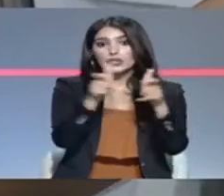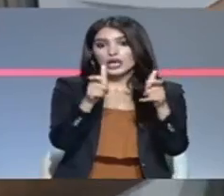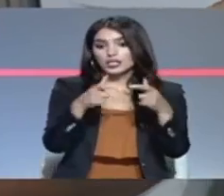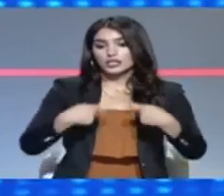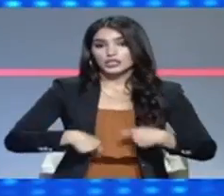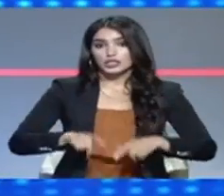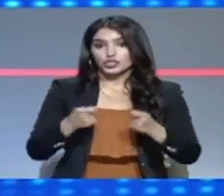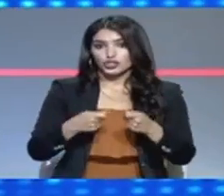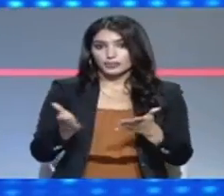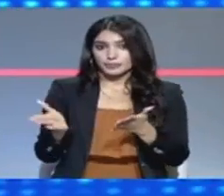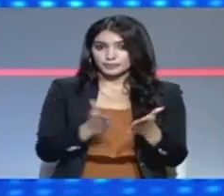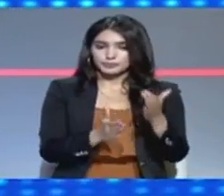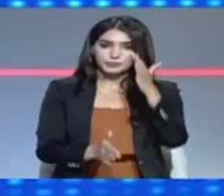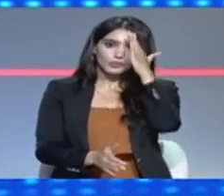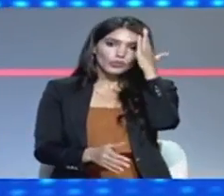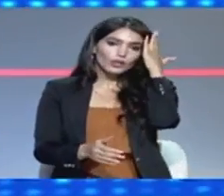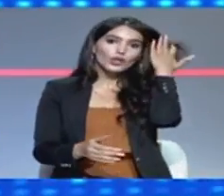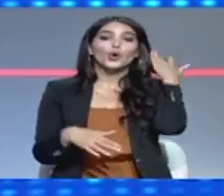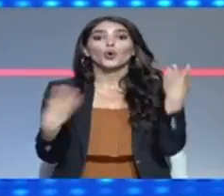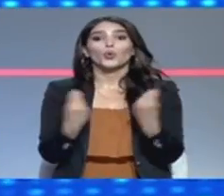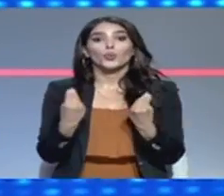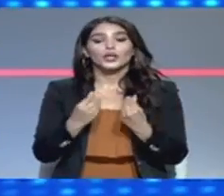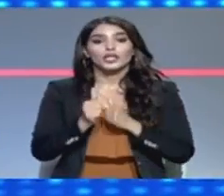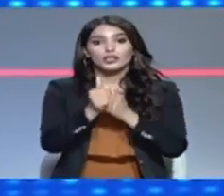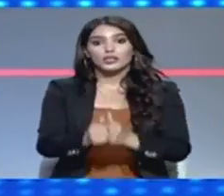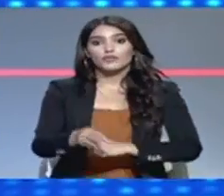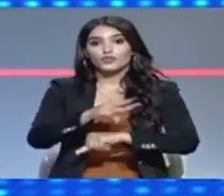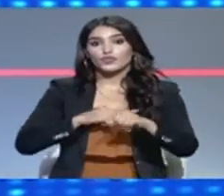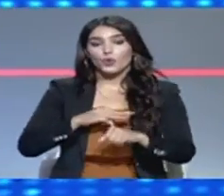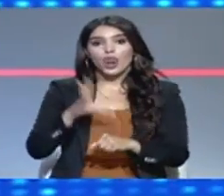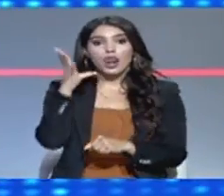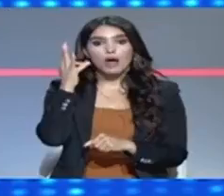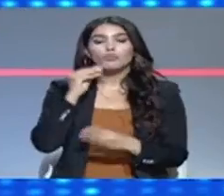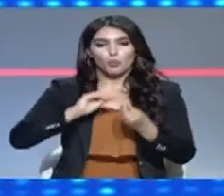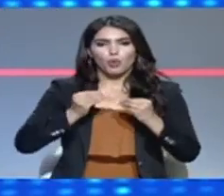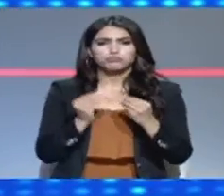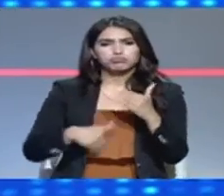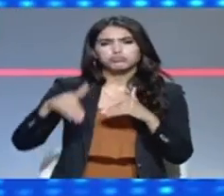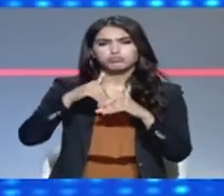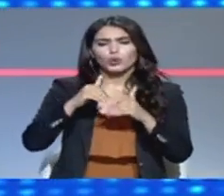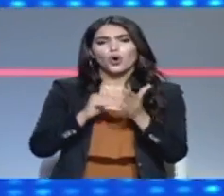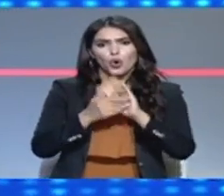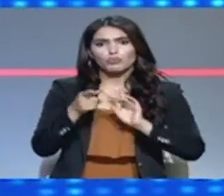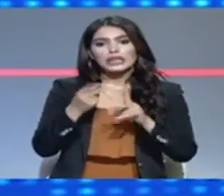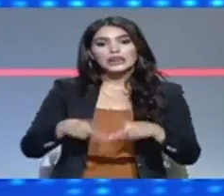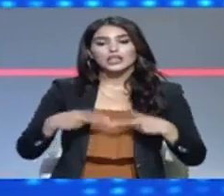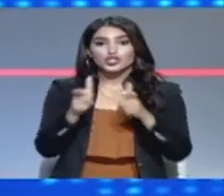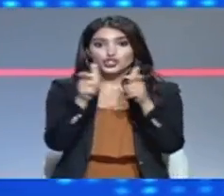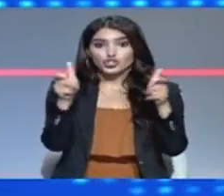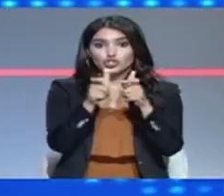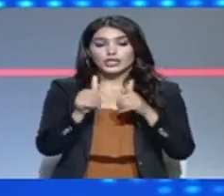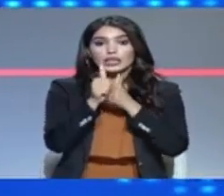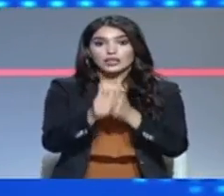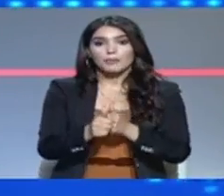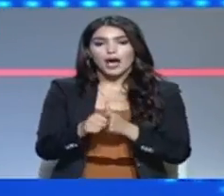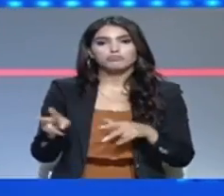التجارة. في القصرين إشكالات جديدة وأخرى تراكمت مع مرور السنوات تعيشها الشركة الجهوية